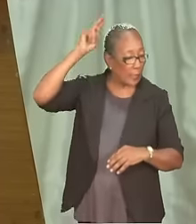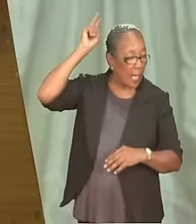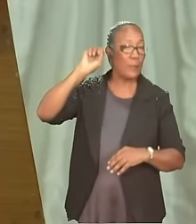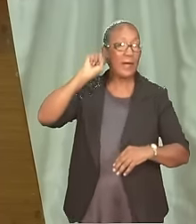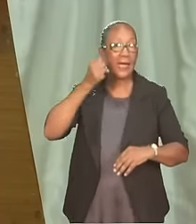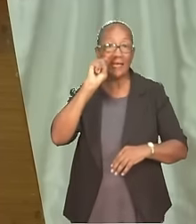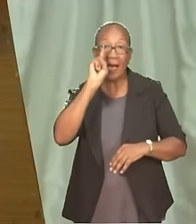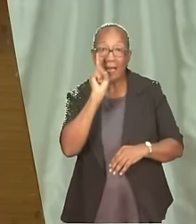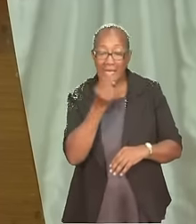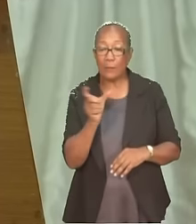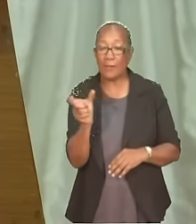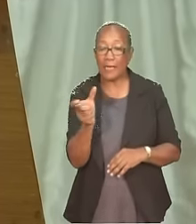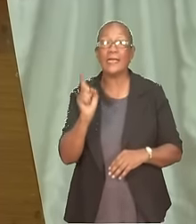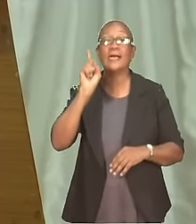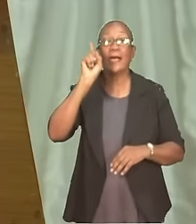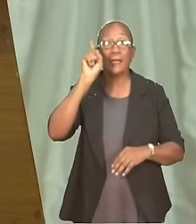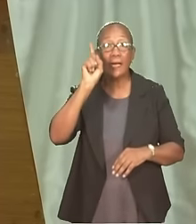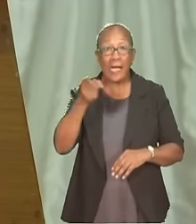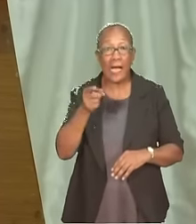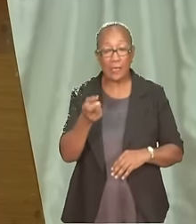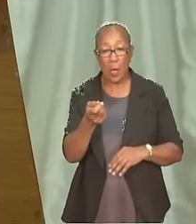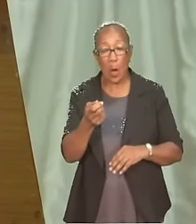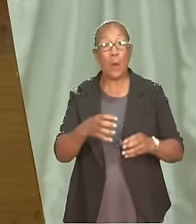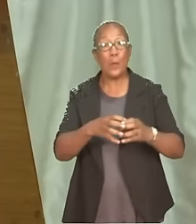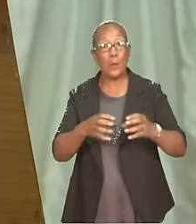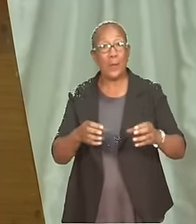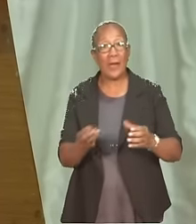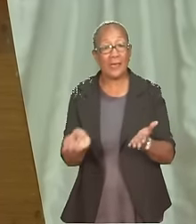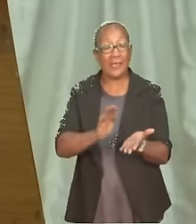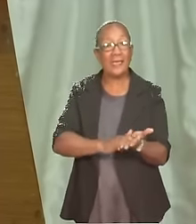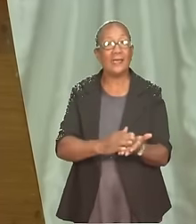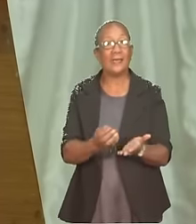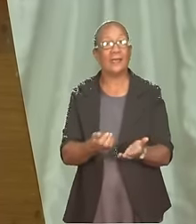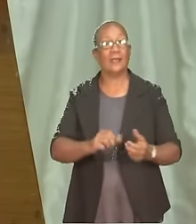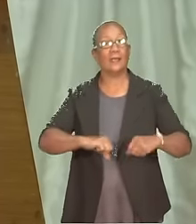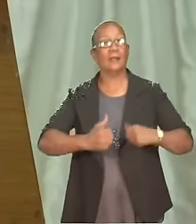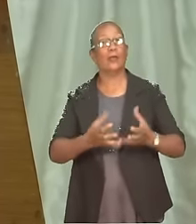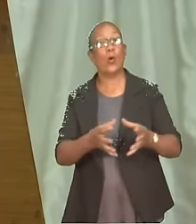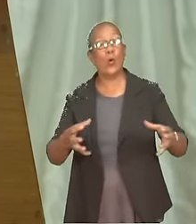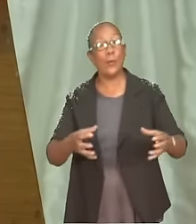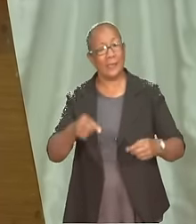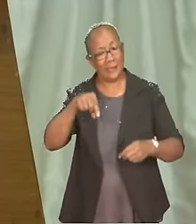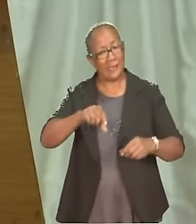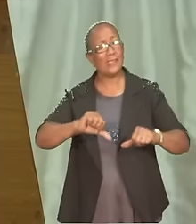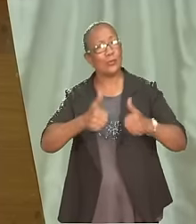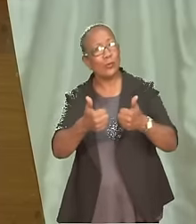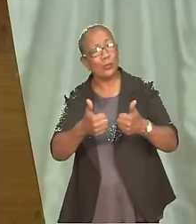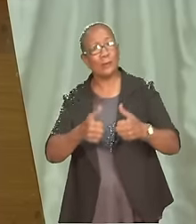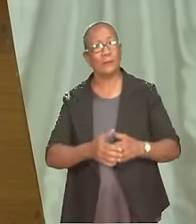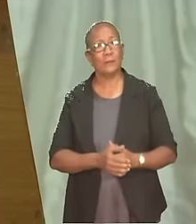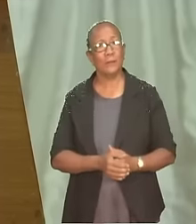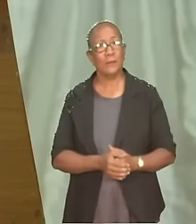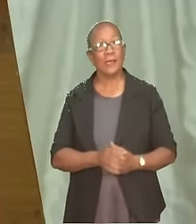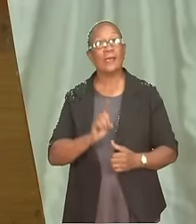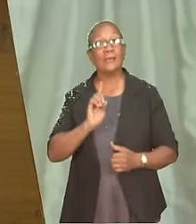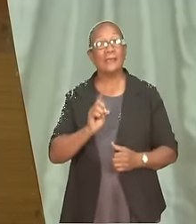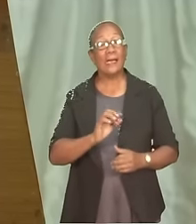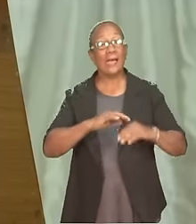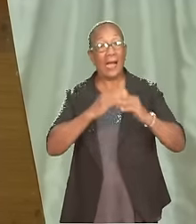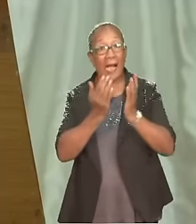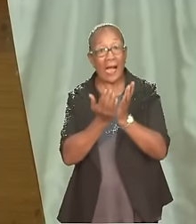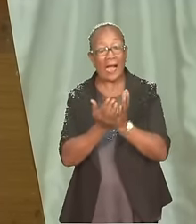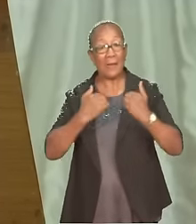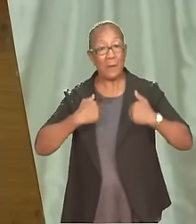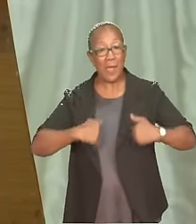openen daar zo. Nou, ik hoop dat die andere banken ook gaan volgen. Dit is financial inclusion. Dat iedere burger